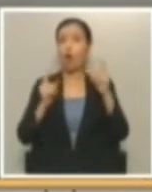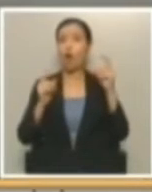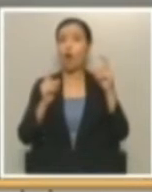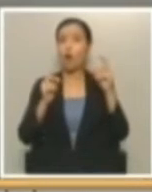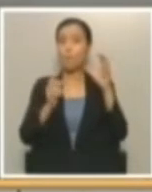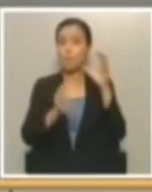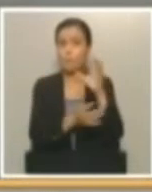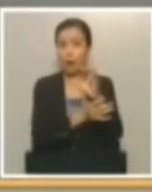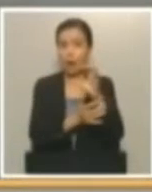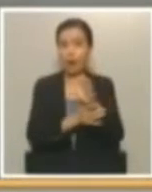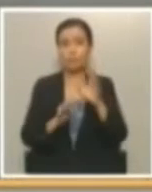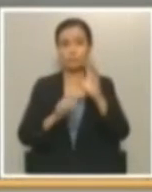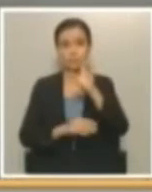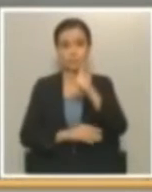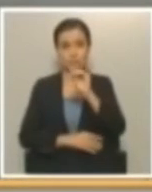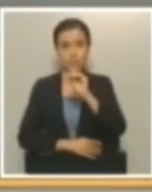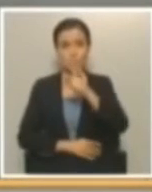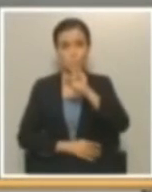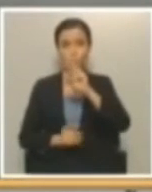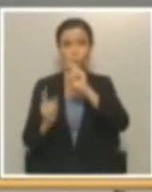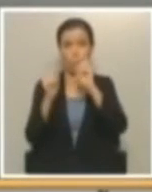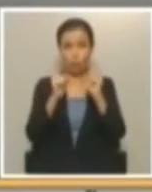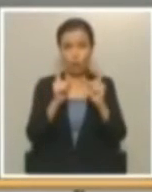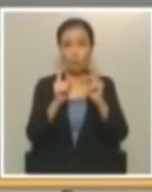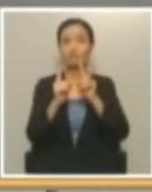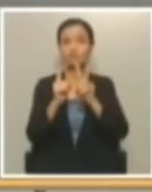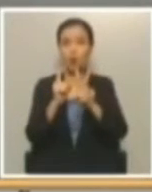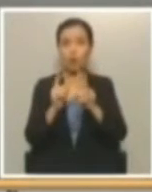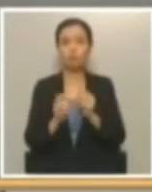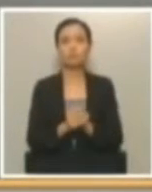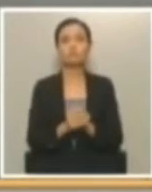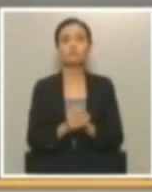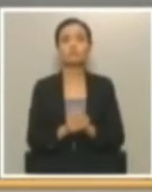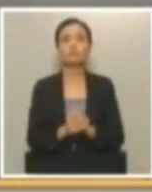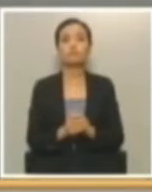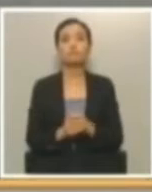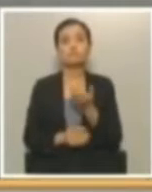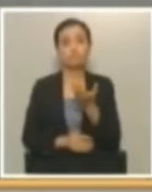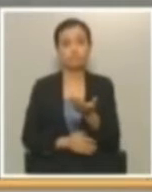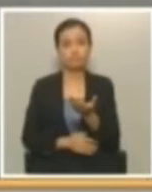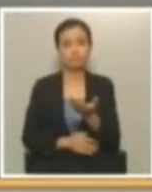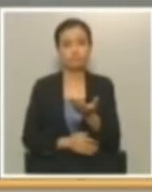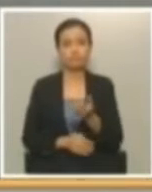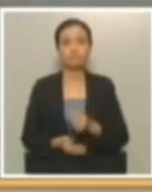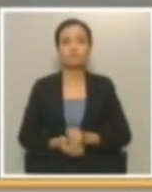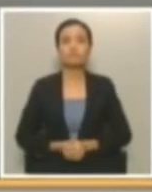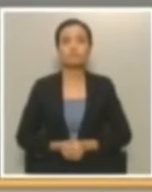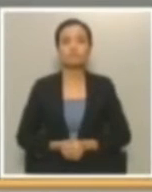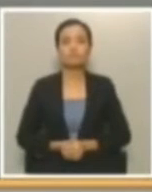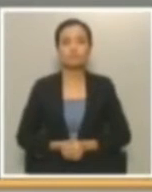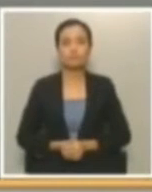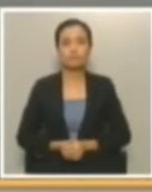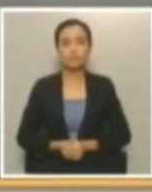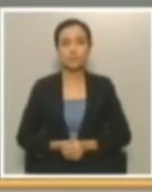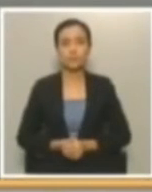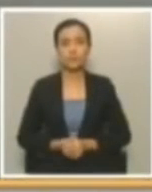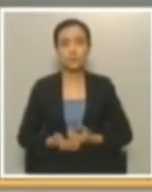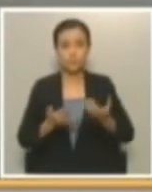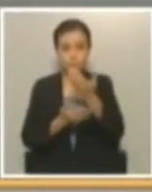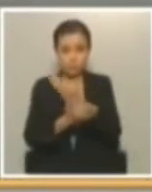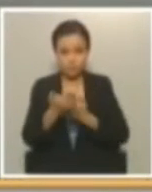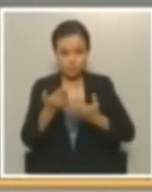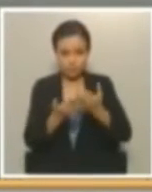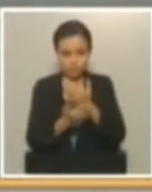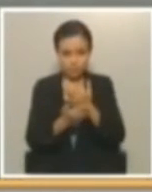ข้อ46วงเล็บ2แต่เพื่อนสมาชิกบอกว่าในการพิจารณา